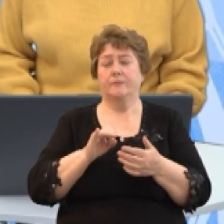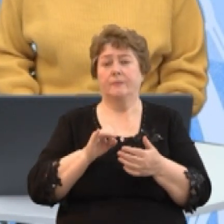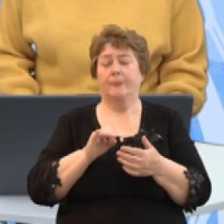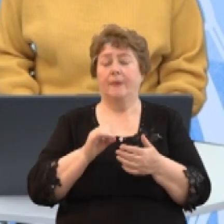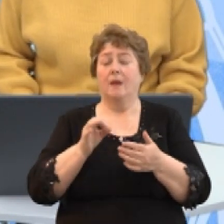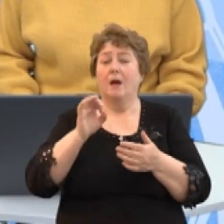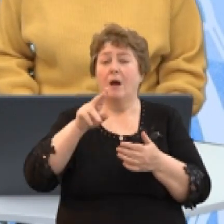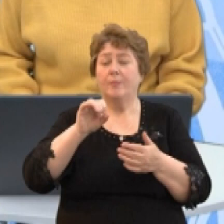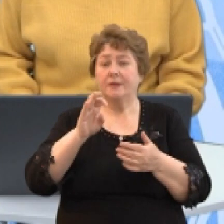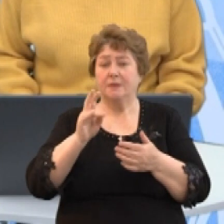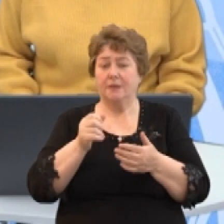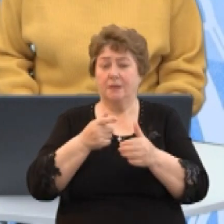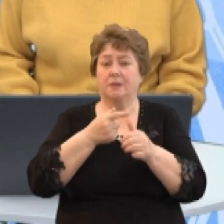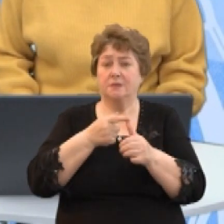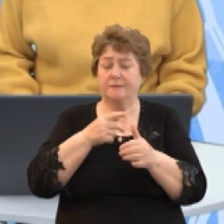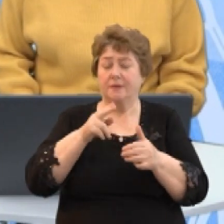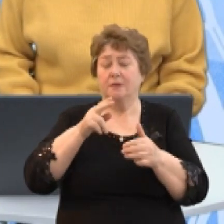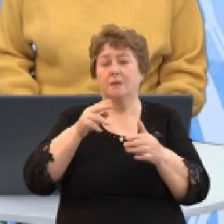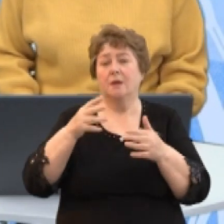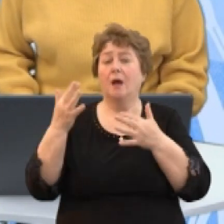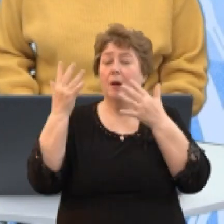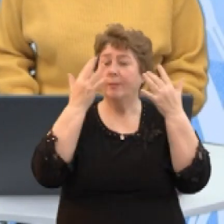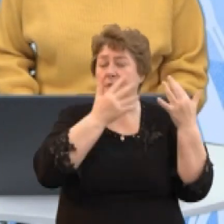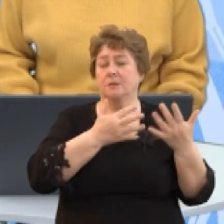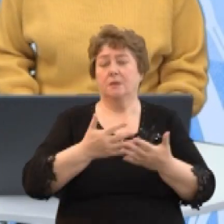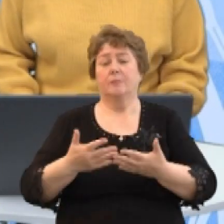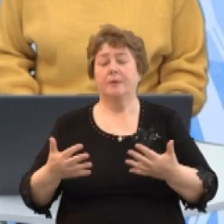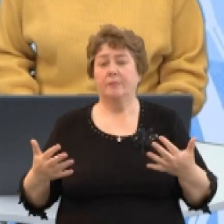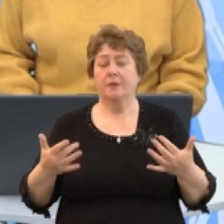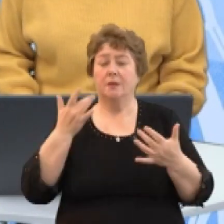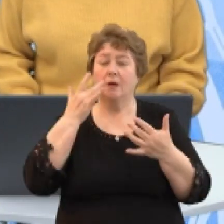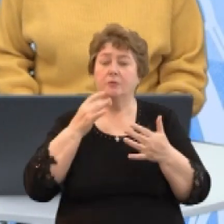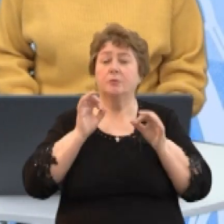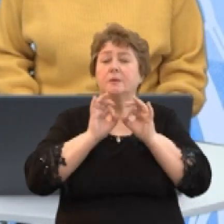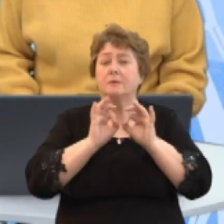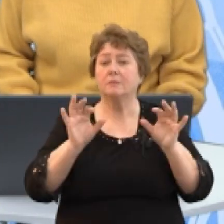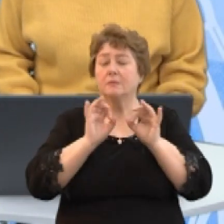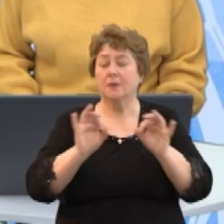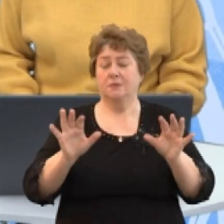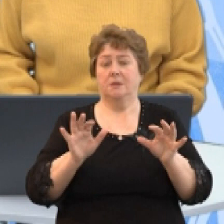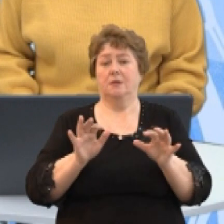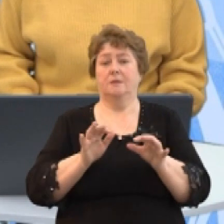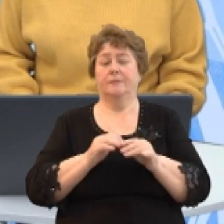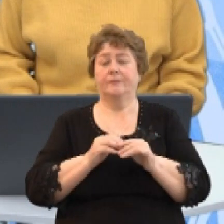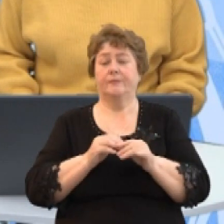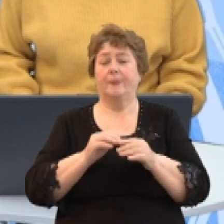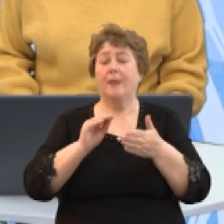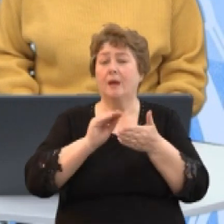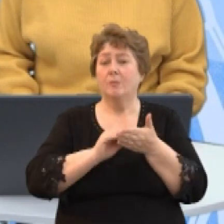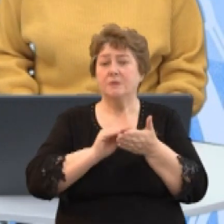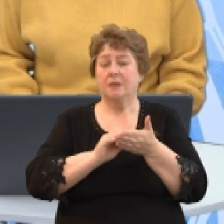определение обозначает признак предмета который он поясняет чаще